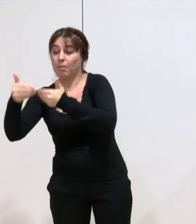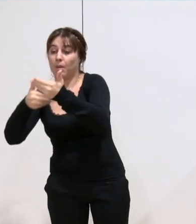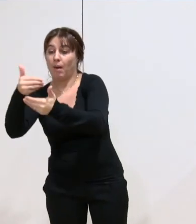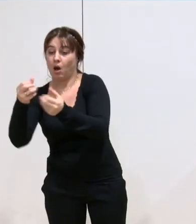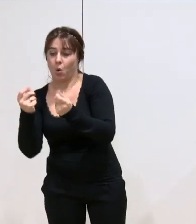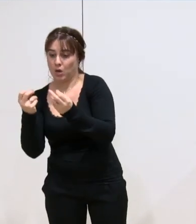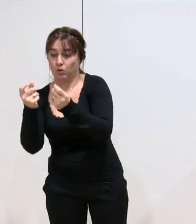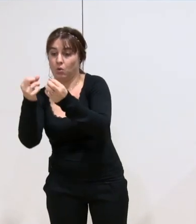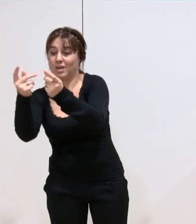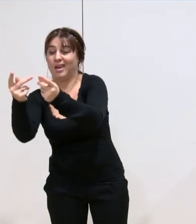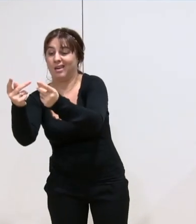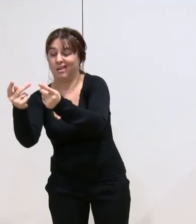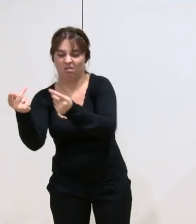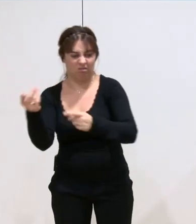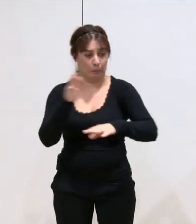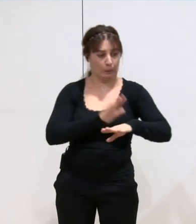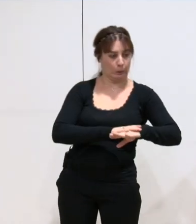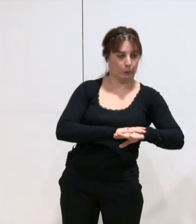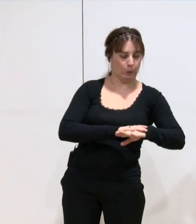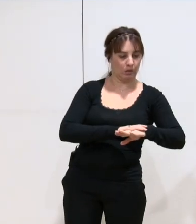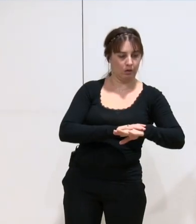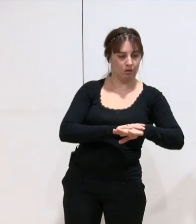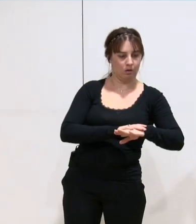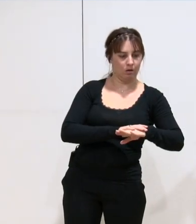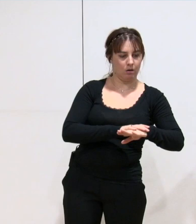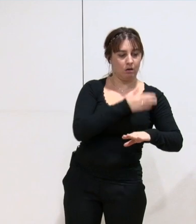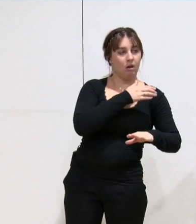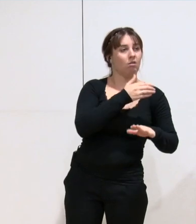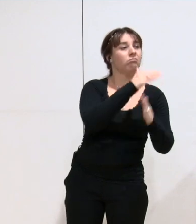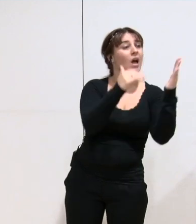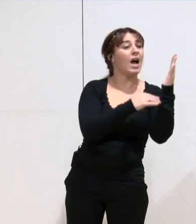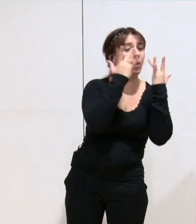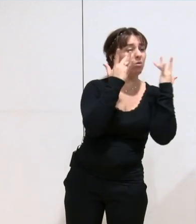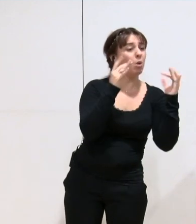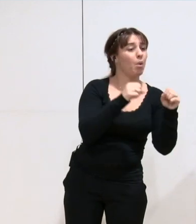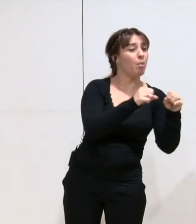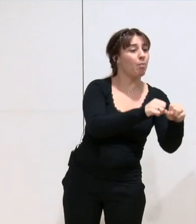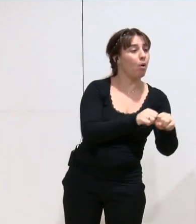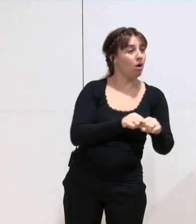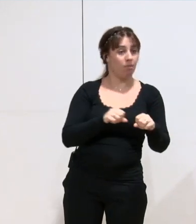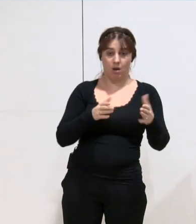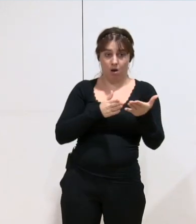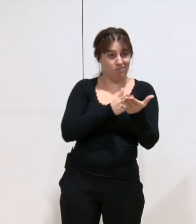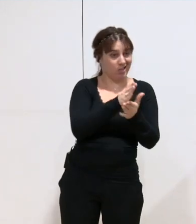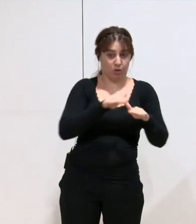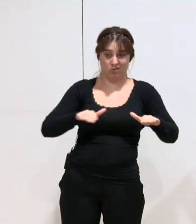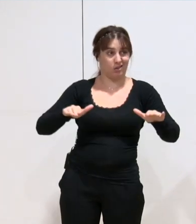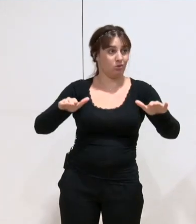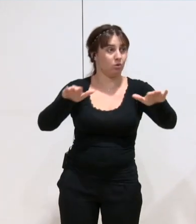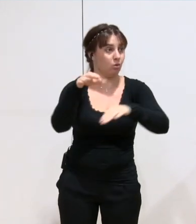fait la possibilité de vraiment faire le projet de l'autre côté à l'adjoint à la culture. Mais c'est dans cette direction que l'on va. La deuxième